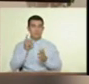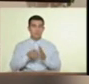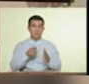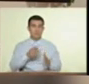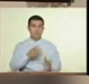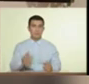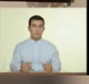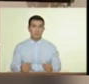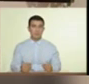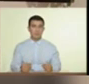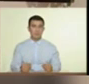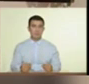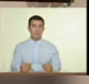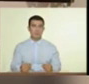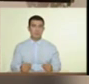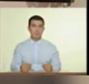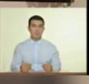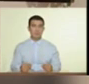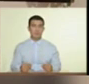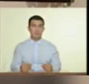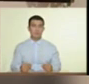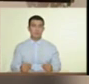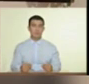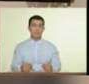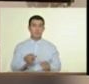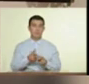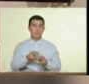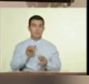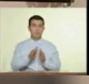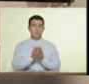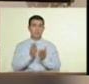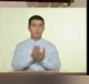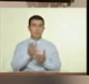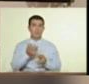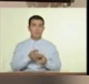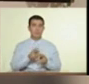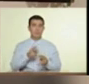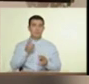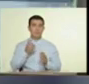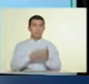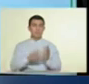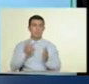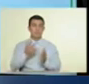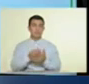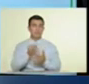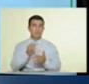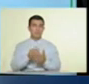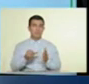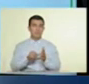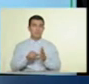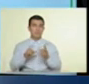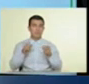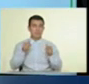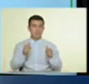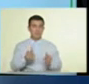oldingiz. Endi keyingi masalaga o'tamiz. Bu darsligingizdagi 293-masala. 6-rasmdagi